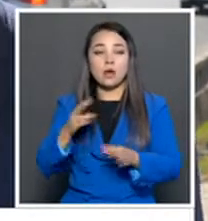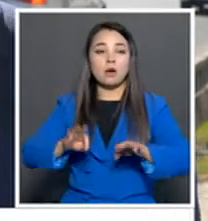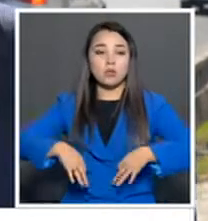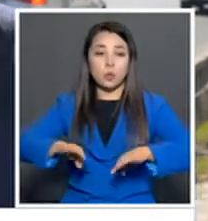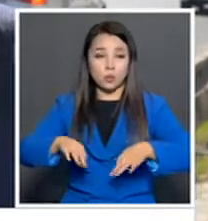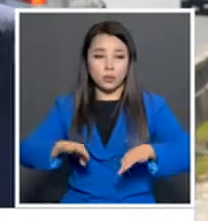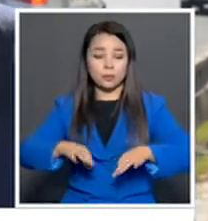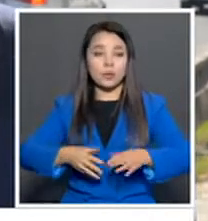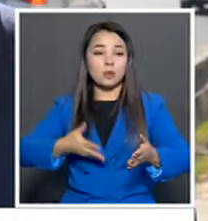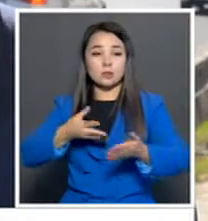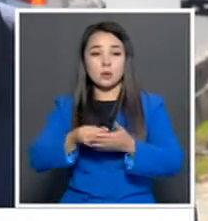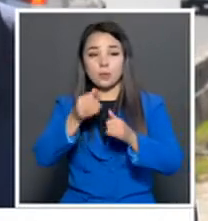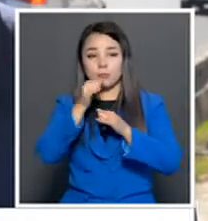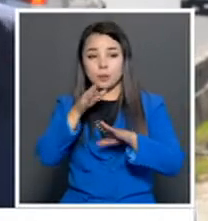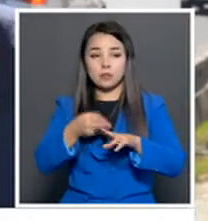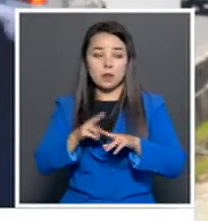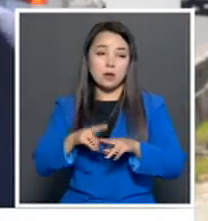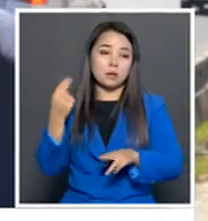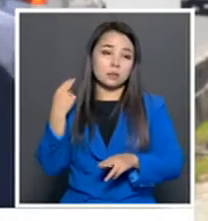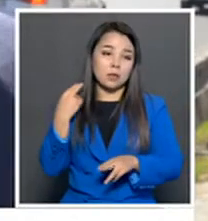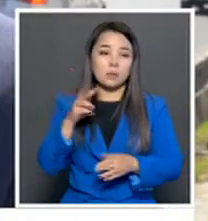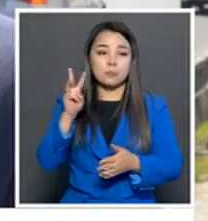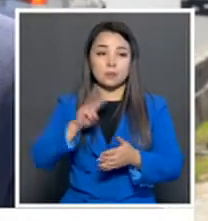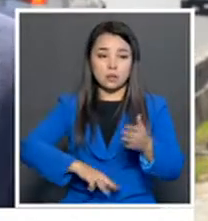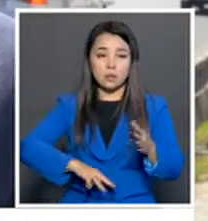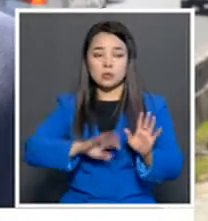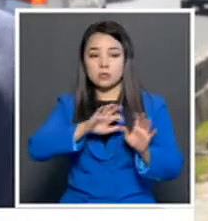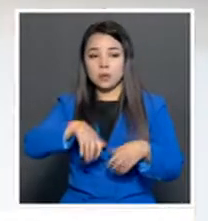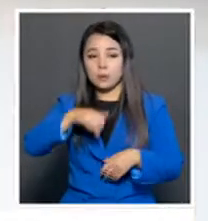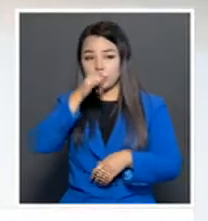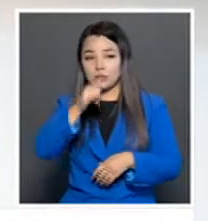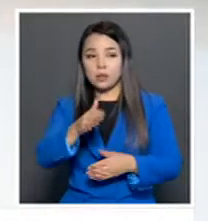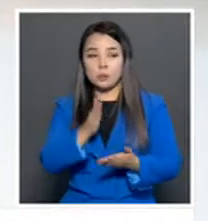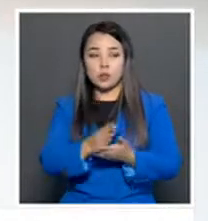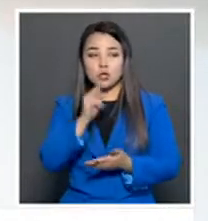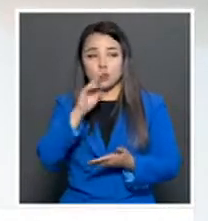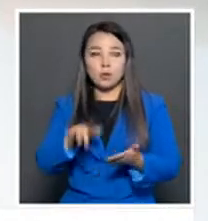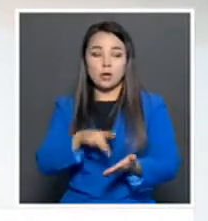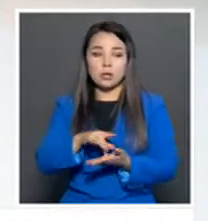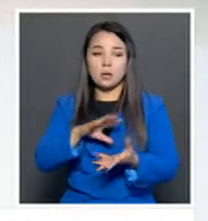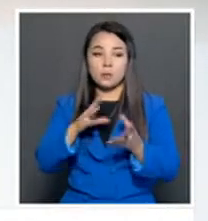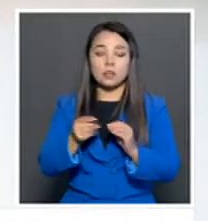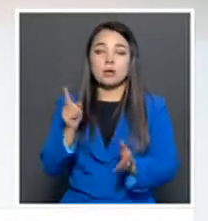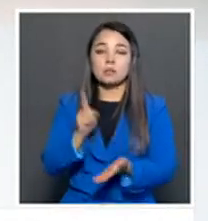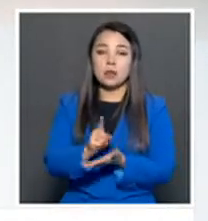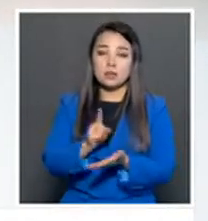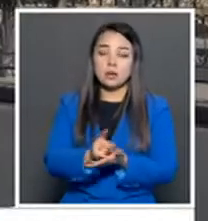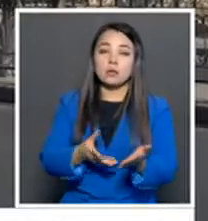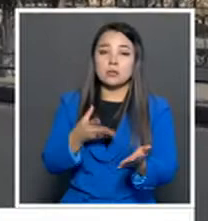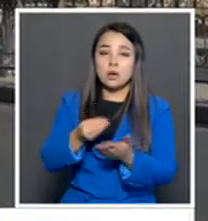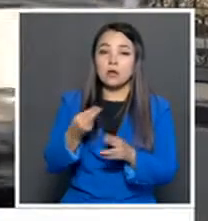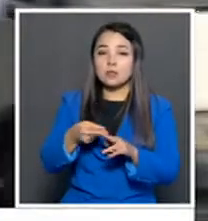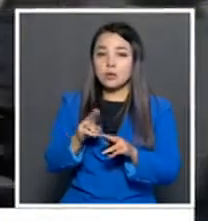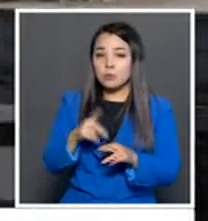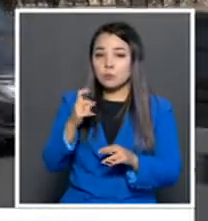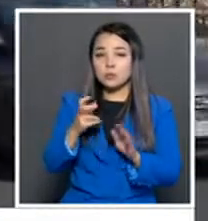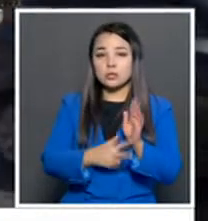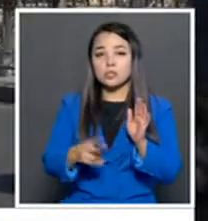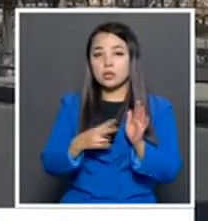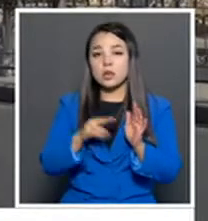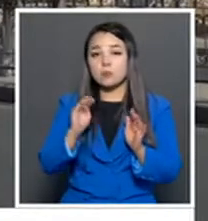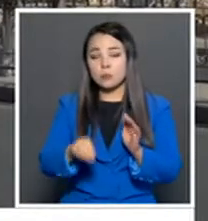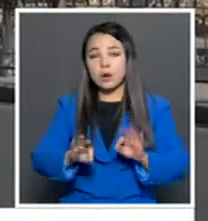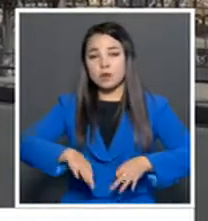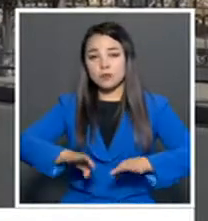avtokölük töley almağan borışkerlerin ayıp turağına koyuldu. Şimkent qalası boyunca salık departamentinde 187 000